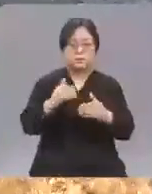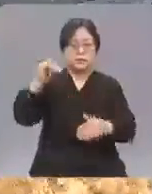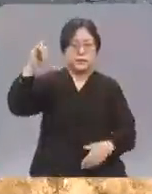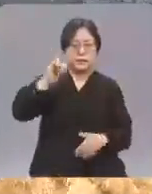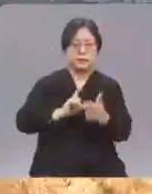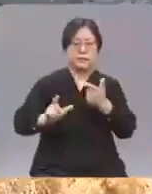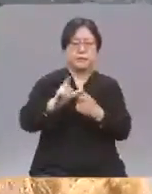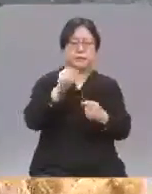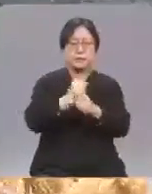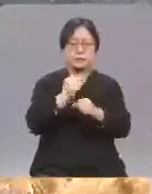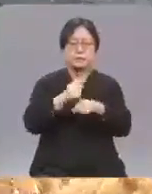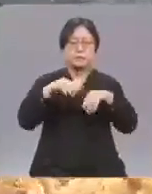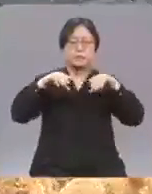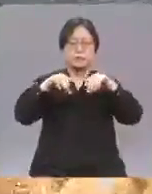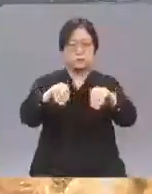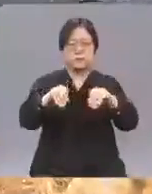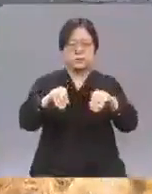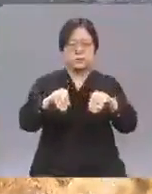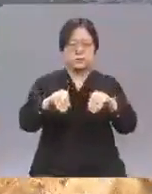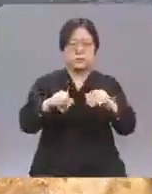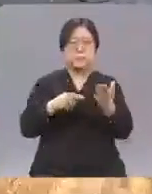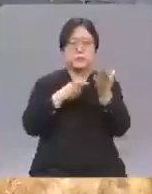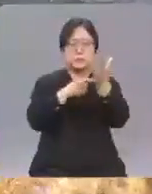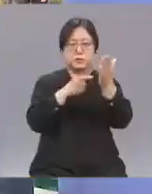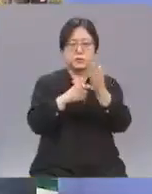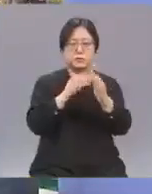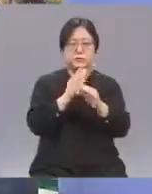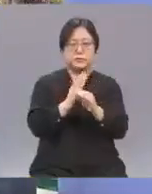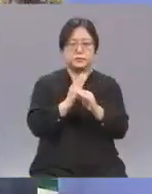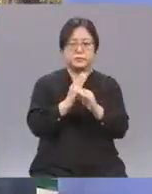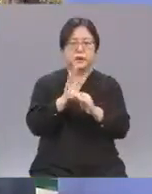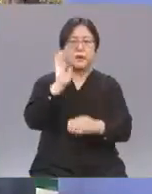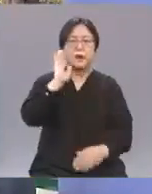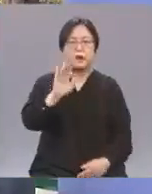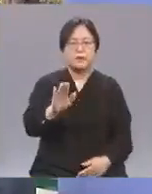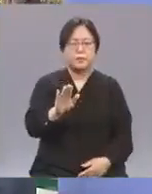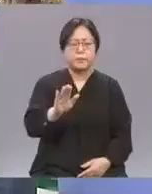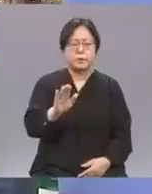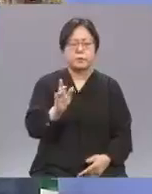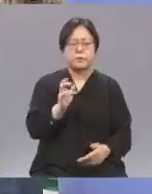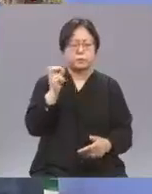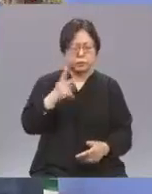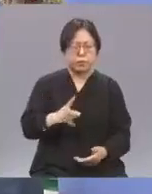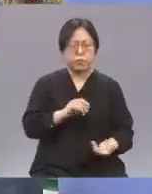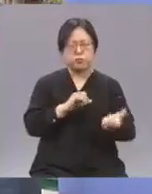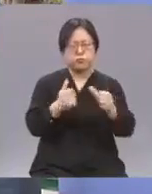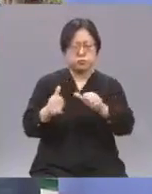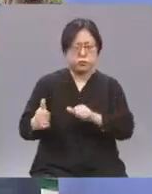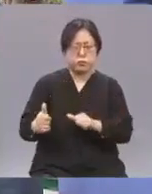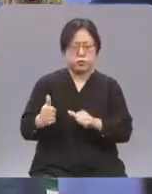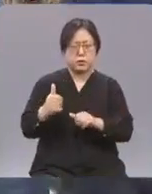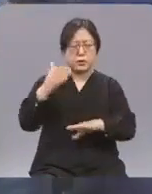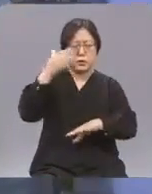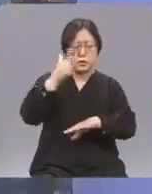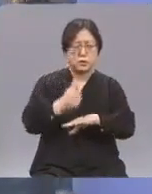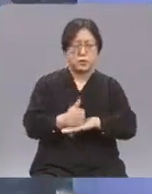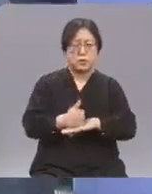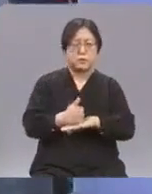태양광 추가 설치를 중단할 것을 촉구했습니다. 앞으로 또 얼마나 죽어야 이 공사가